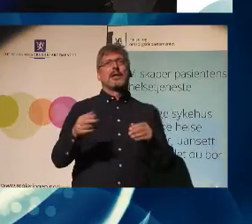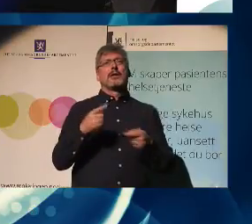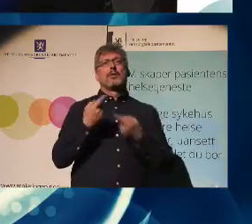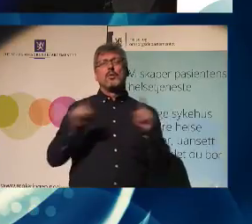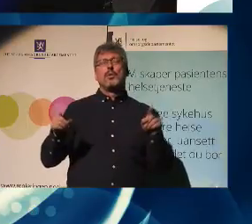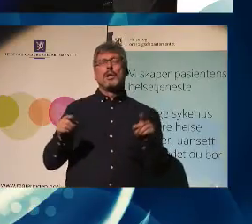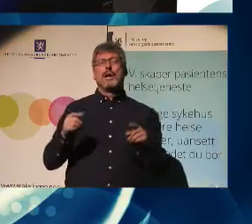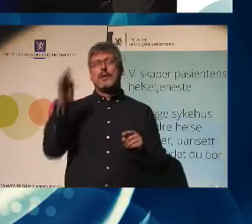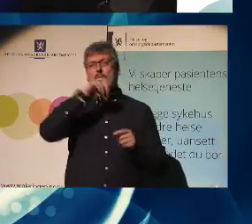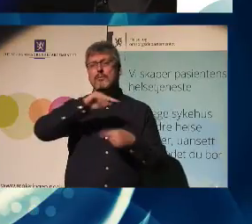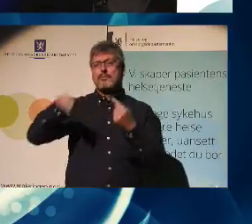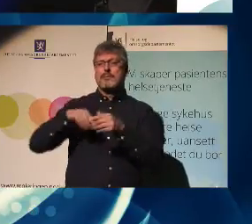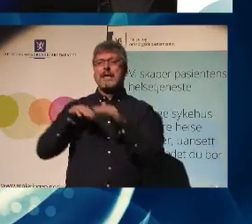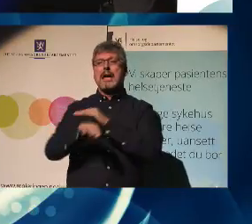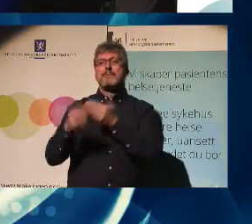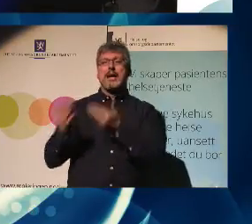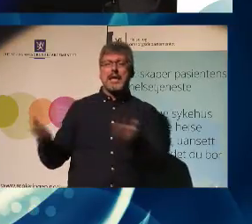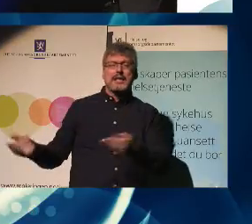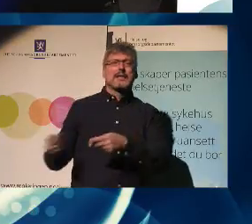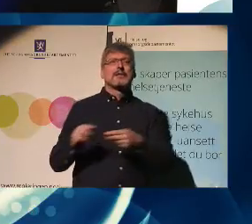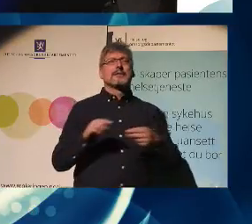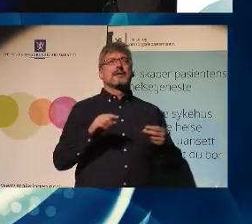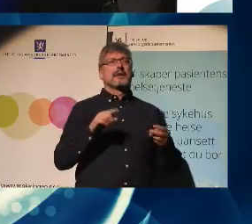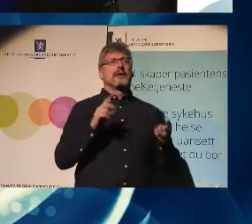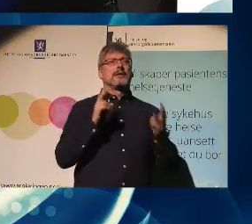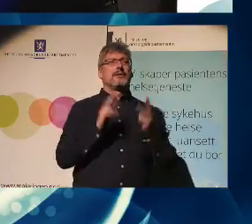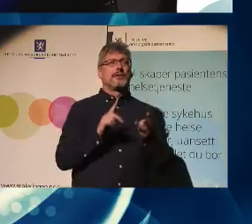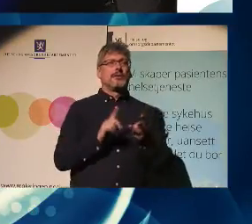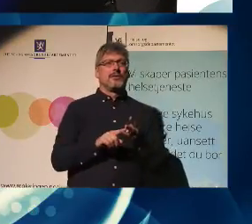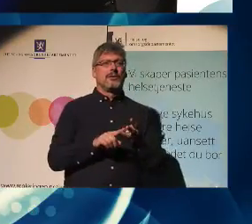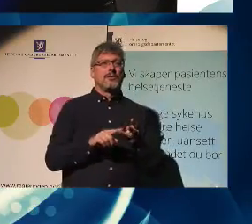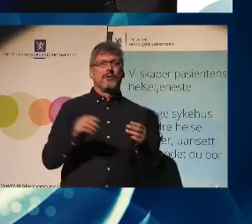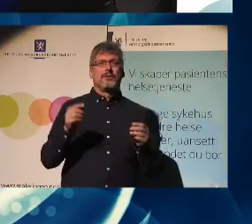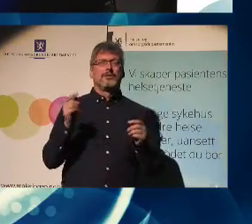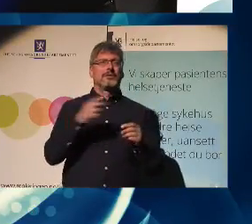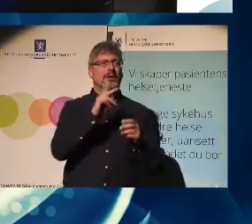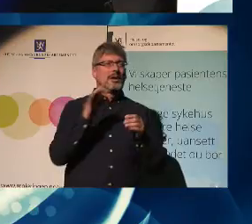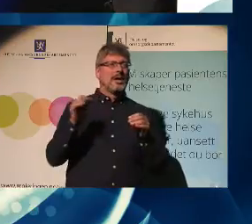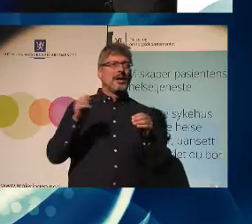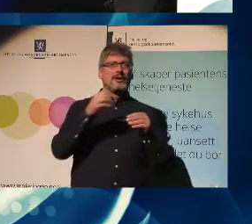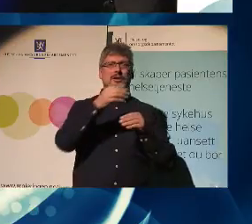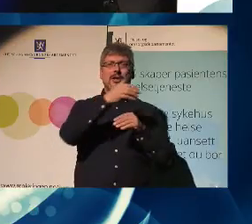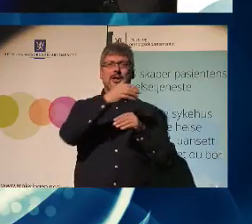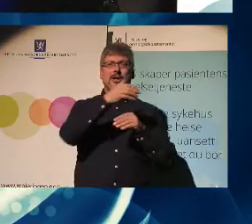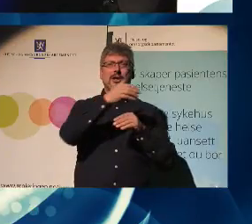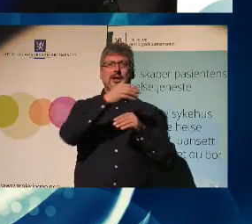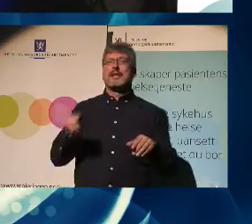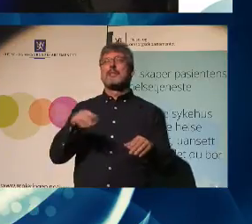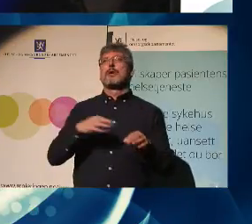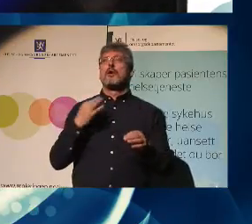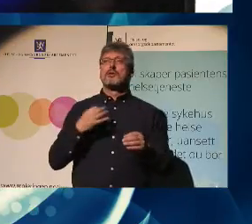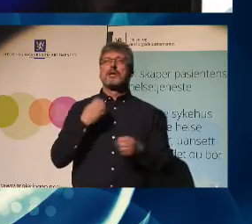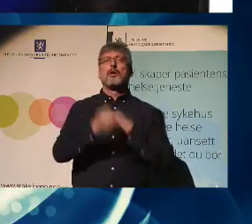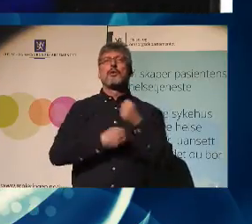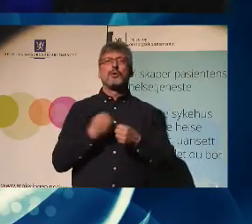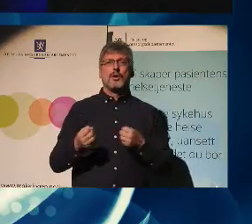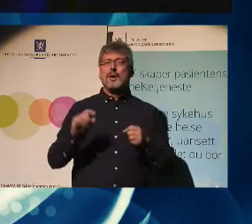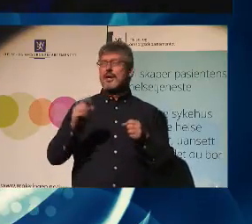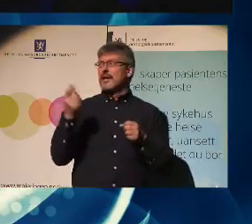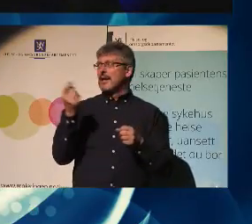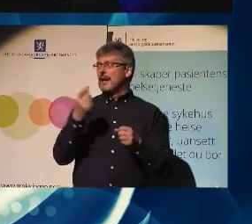hjemmetjenester, og også med CAD-løsninger, altså kommunal akutt døgnenhet, hvor man har ønsket å gjøre igjen da,